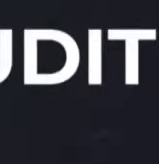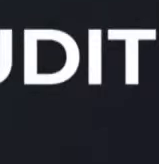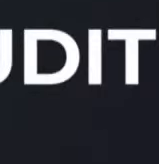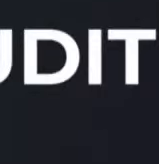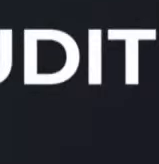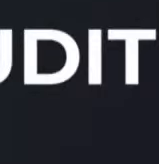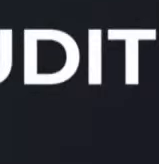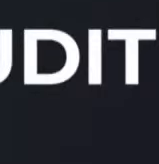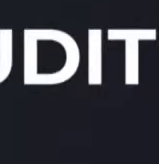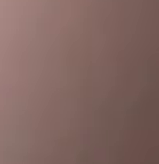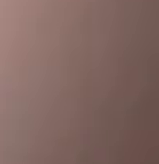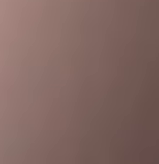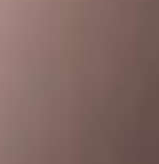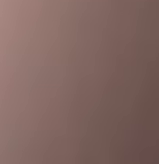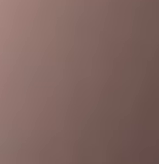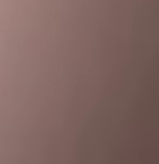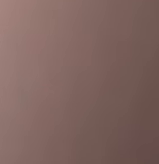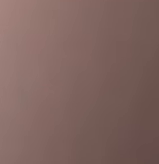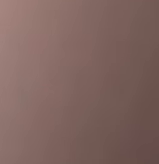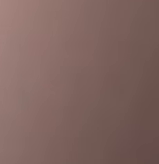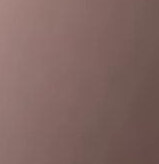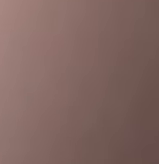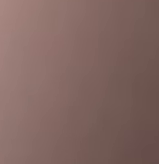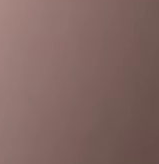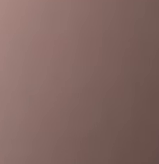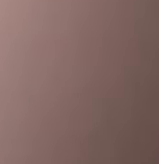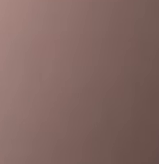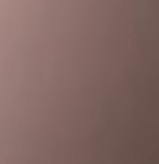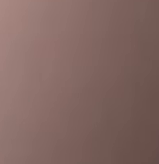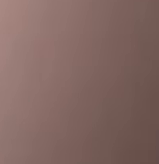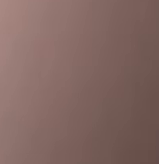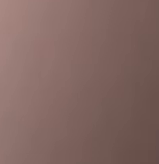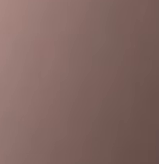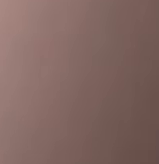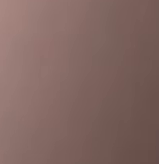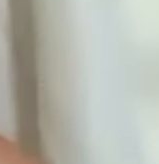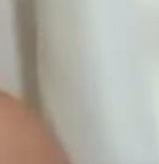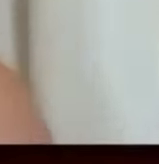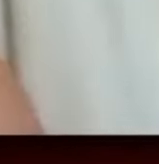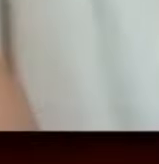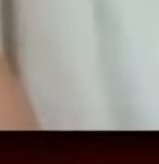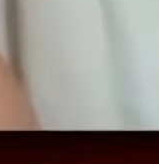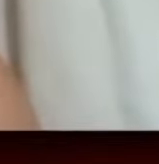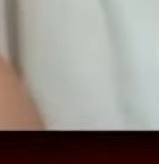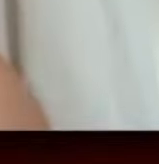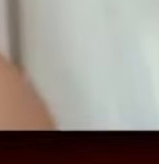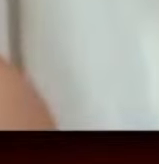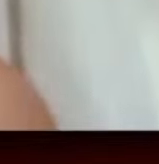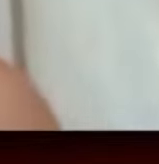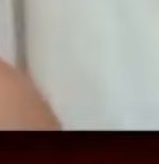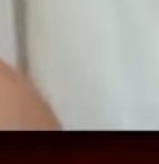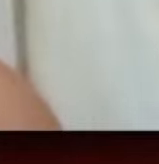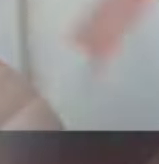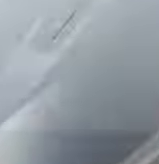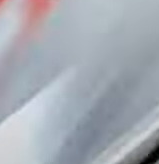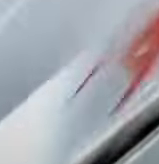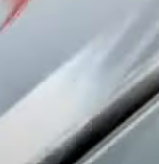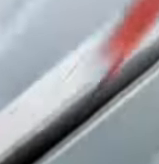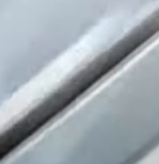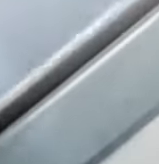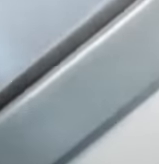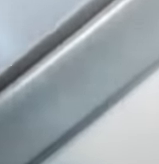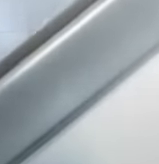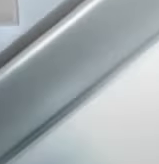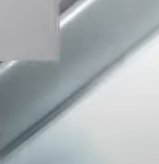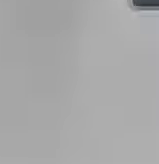ahensya. Dito, kadalasang nakikita ang mga posibleng anomalya. Hindi rin COA ang nagsasabi ng mga batas.